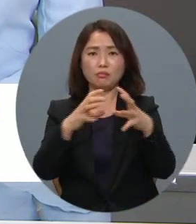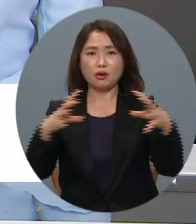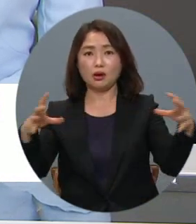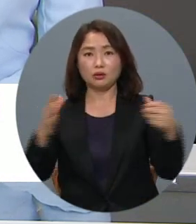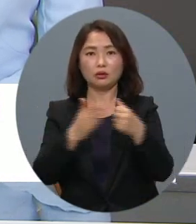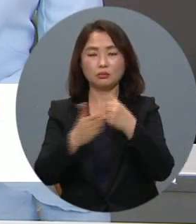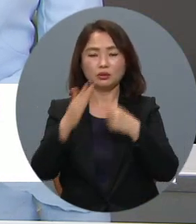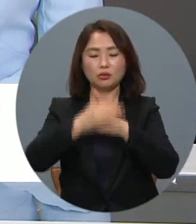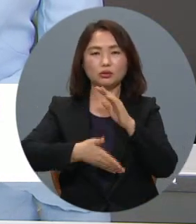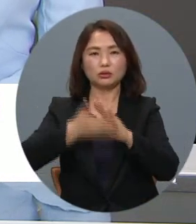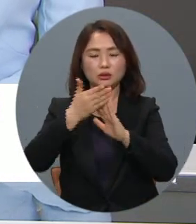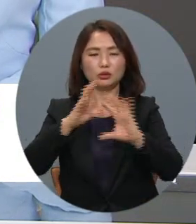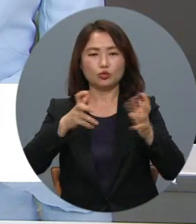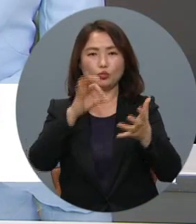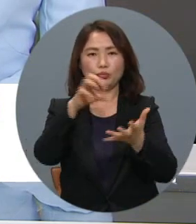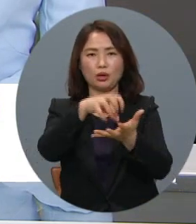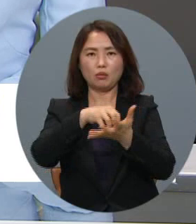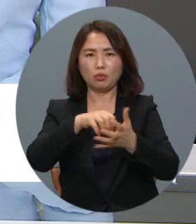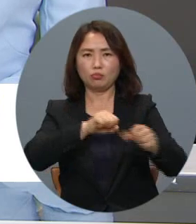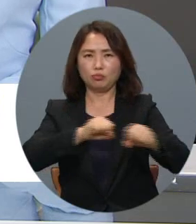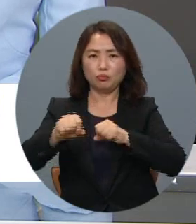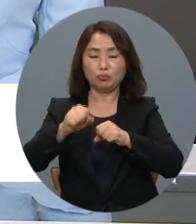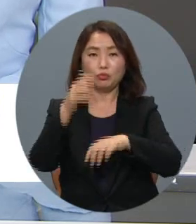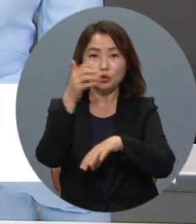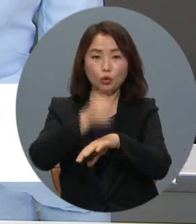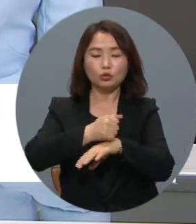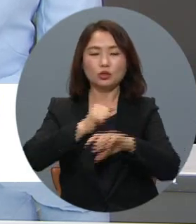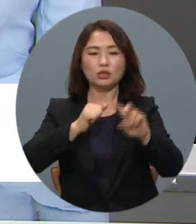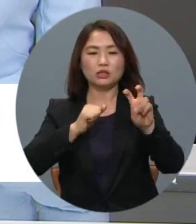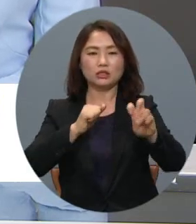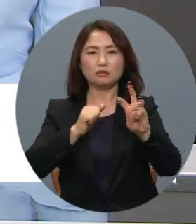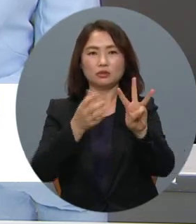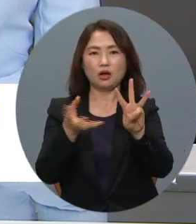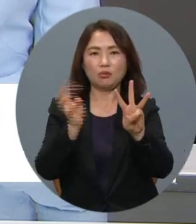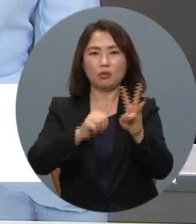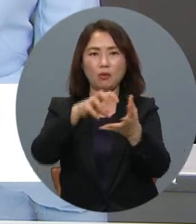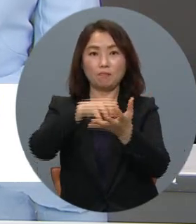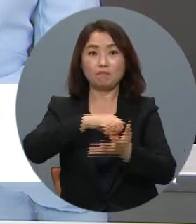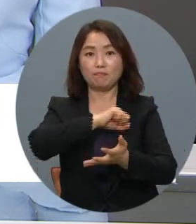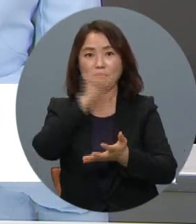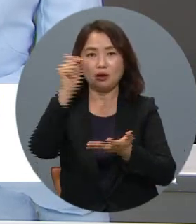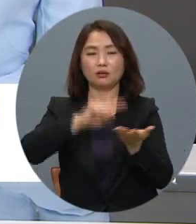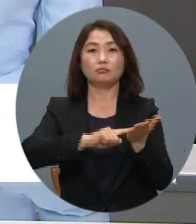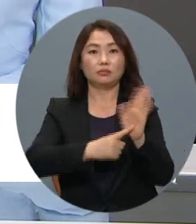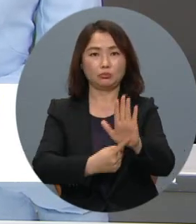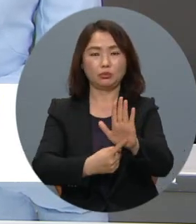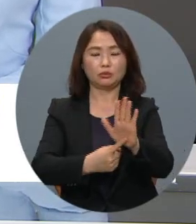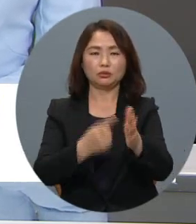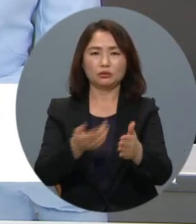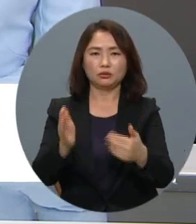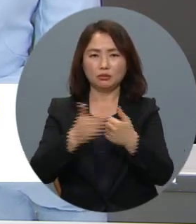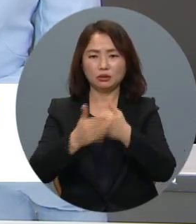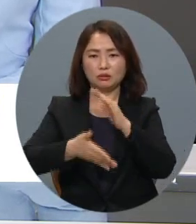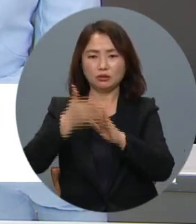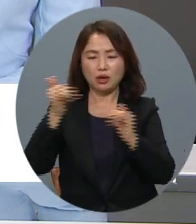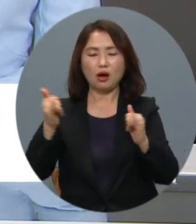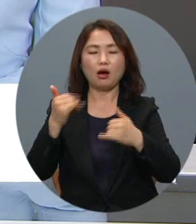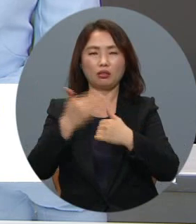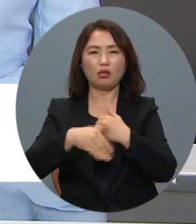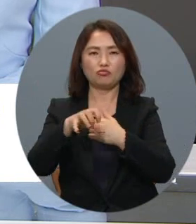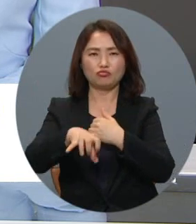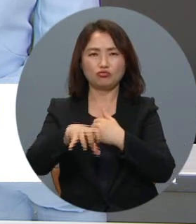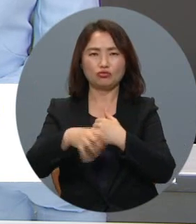높아지자 대구시가 국비 확보에 나섰고 결국 국비 23억 원을 확보했다고 발표했습니다. 그래서 시민들은